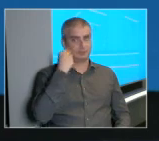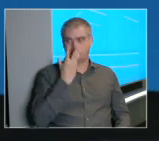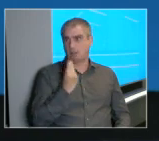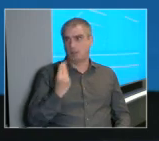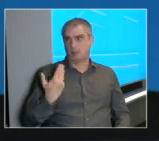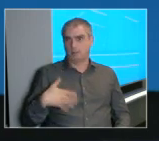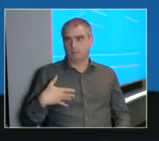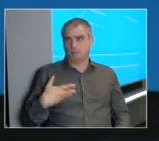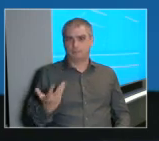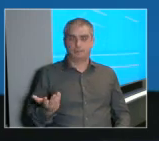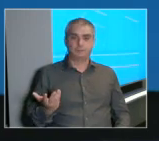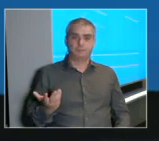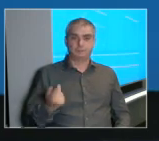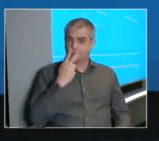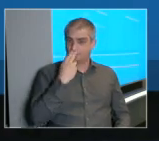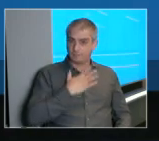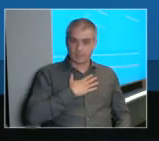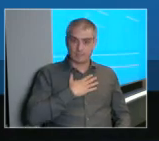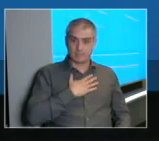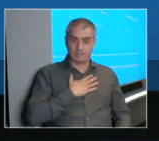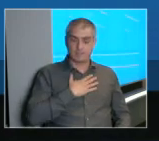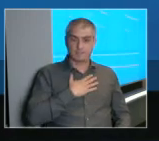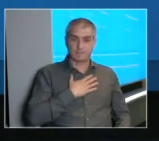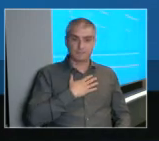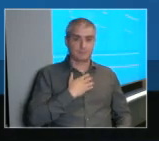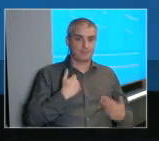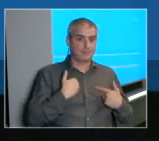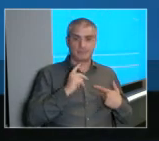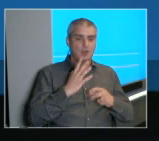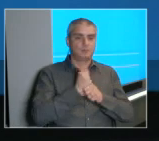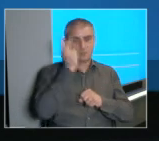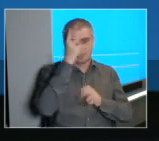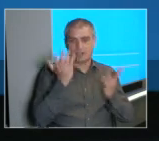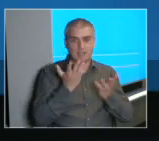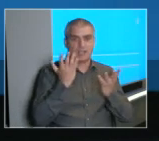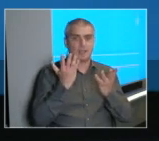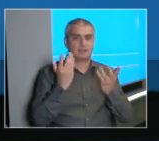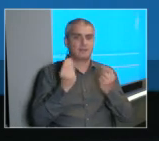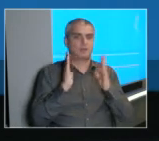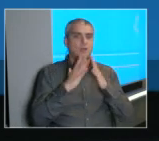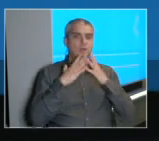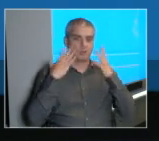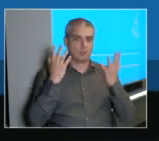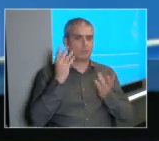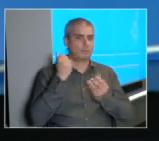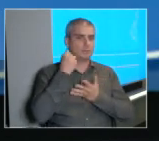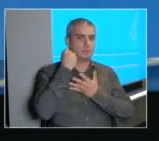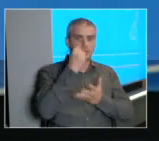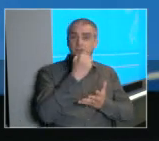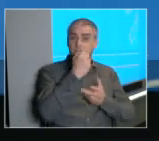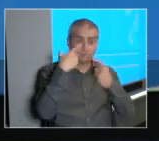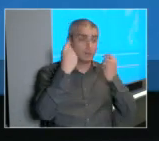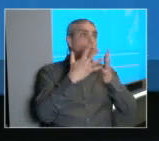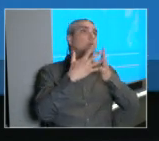מעט. ובעיניי זה... אני לא מצליחה להבין איך מערכת כל כך גדולה, מתוקצבת כל כך, תקציב